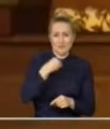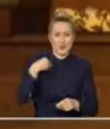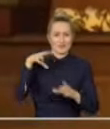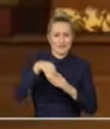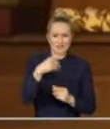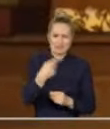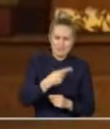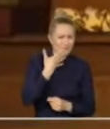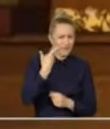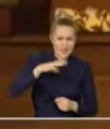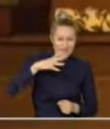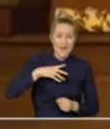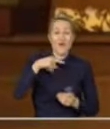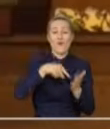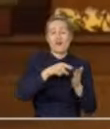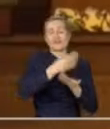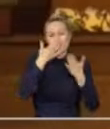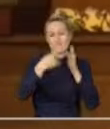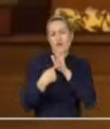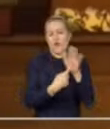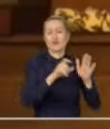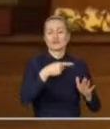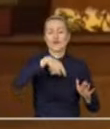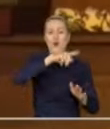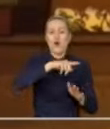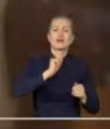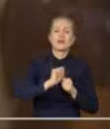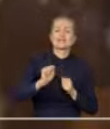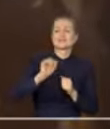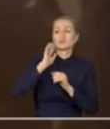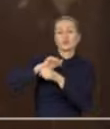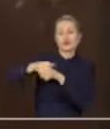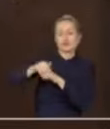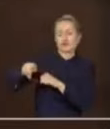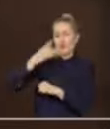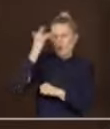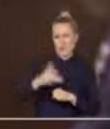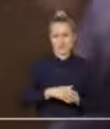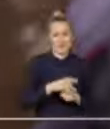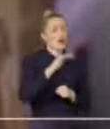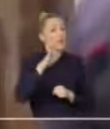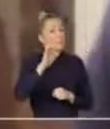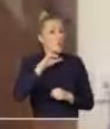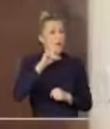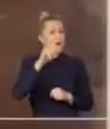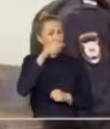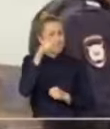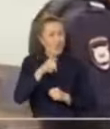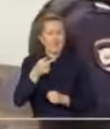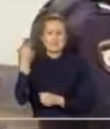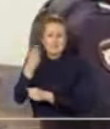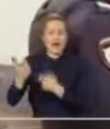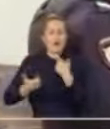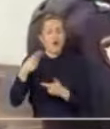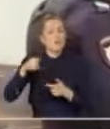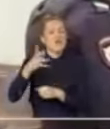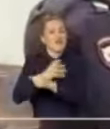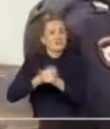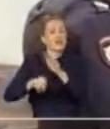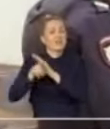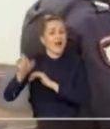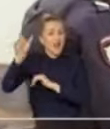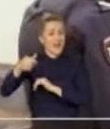to znak, jak się kończy polityka ugłaskiwania Rosji. Josep Borrell zamiast potępić areszt dla rosyjskiego opozycjonisty